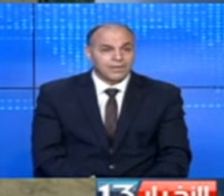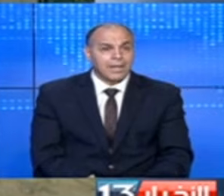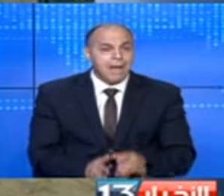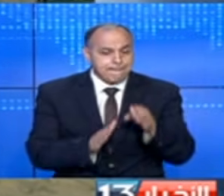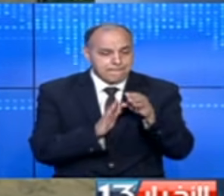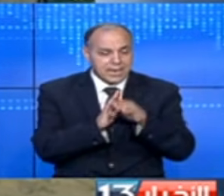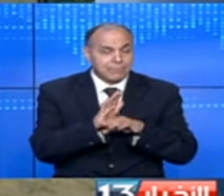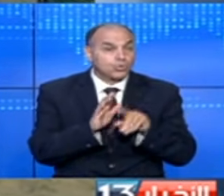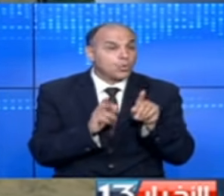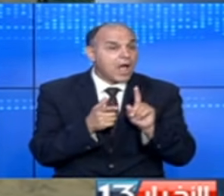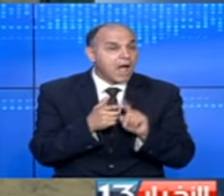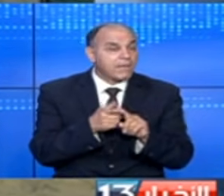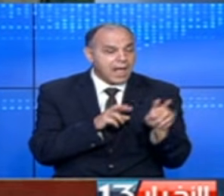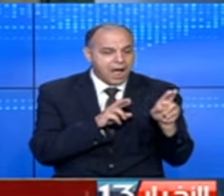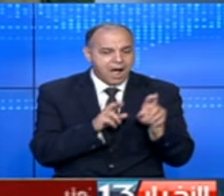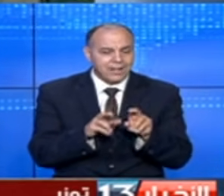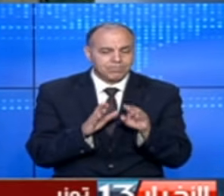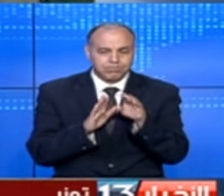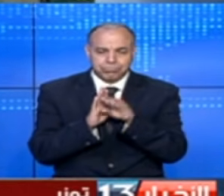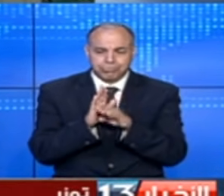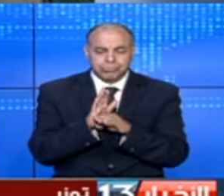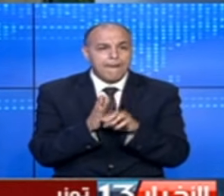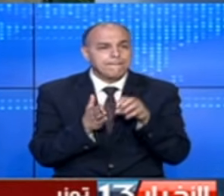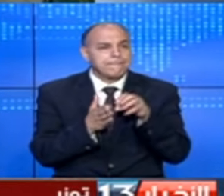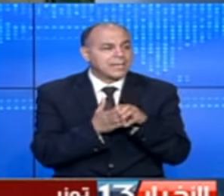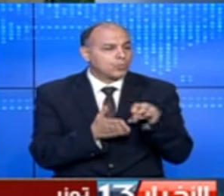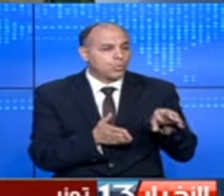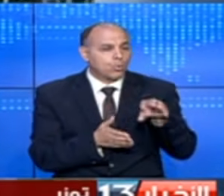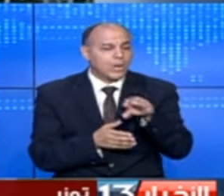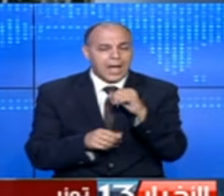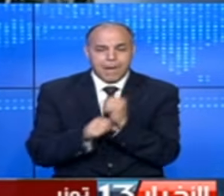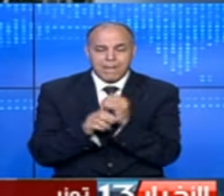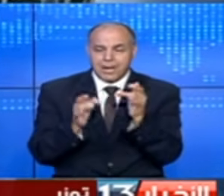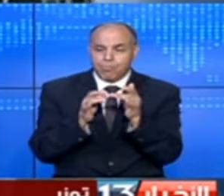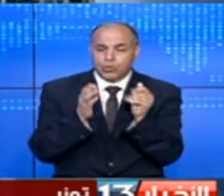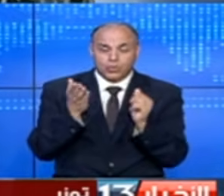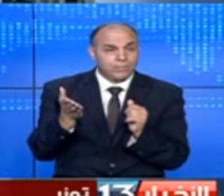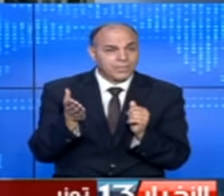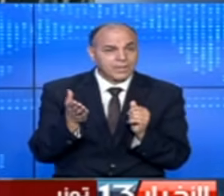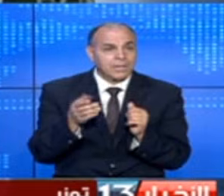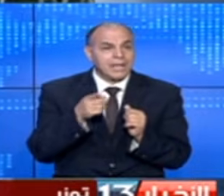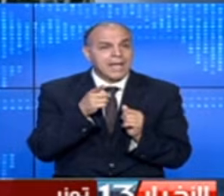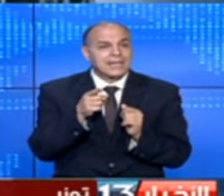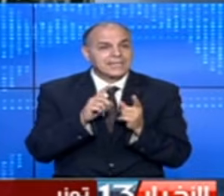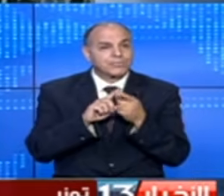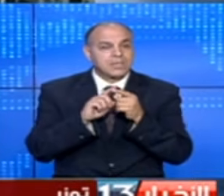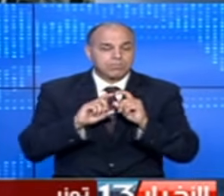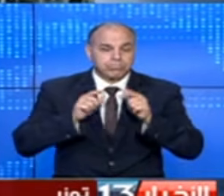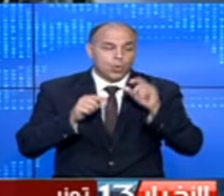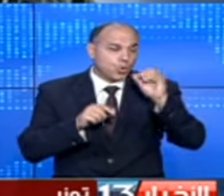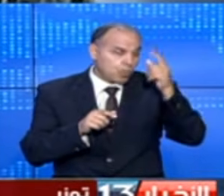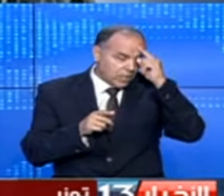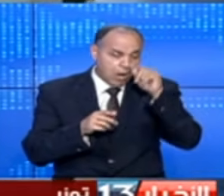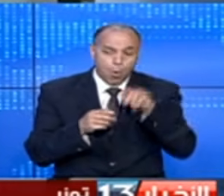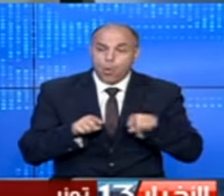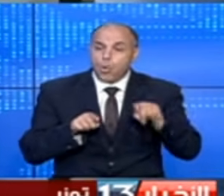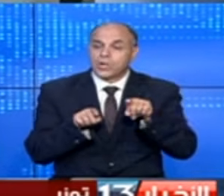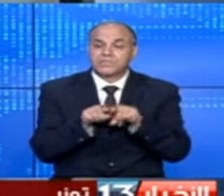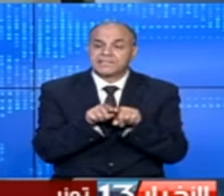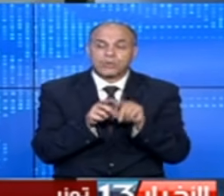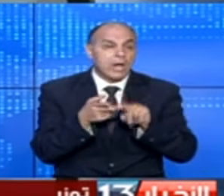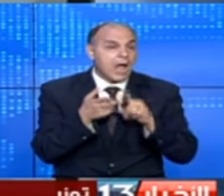المخطط الاستراتيجي لإعادة هيكلة المراكز الجهوية للعمل عن بعد وإرساء أسس التحول الرقمي في جميع